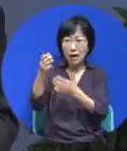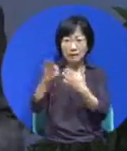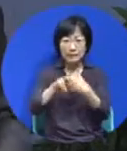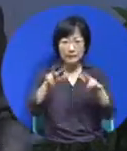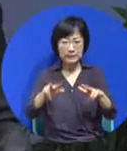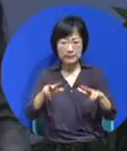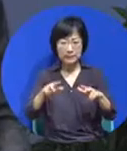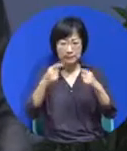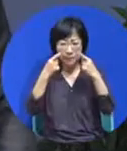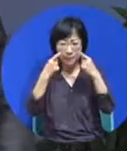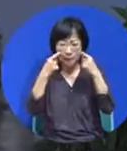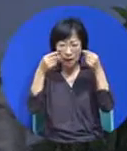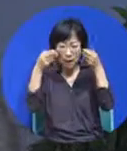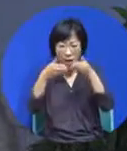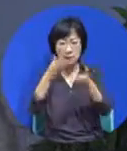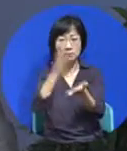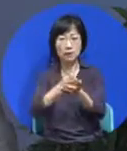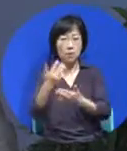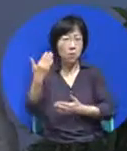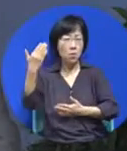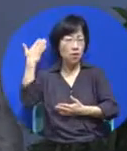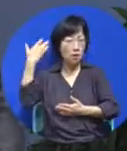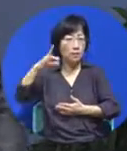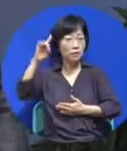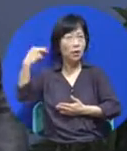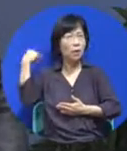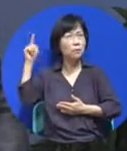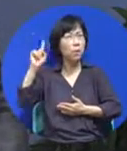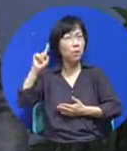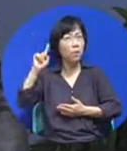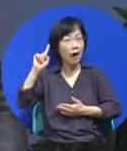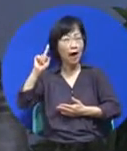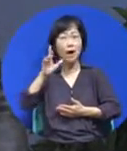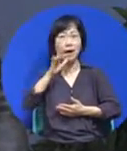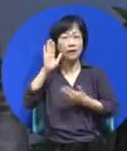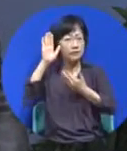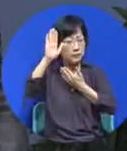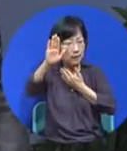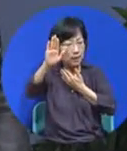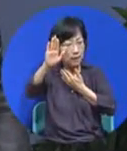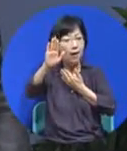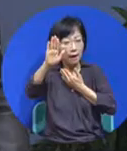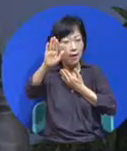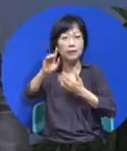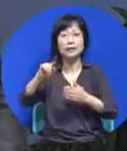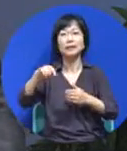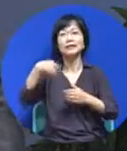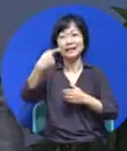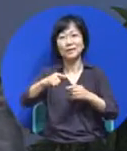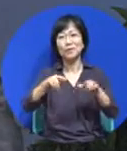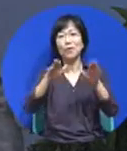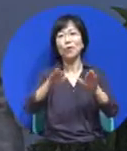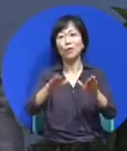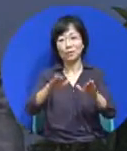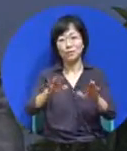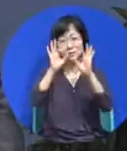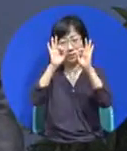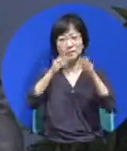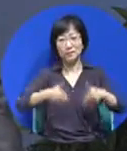and your husband or your wife had a spiritual problem. That's the time for you to see the past, future, and then today. 여러분